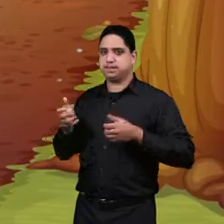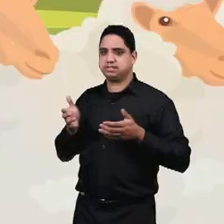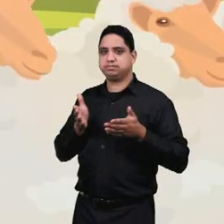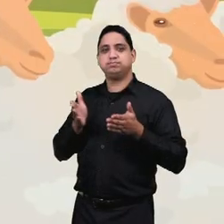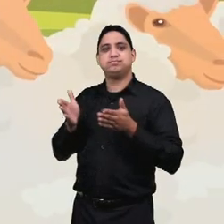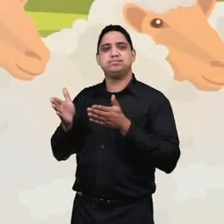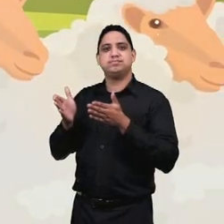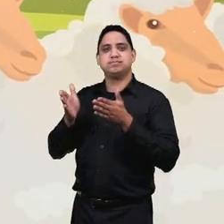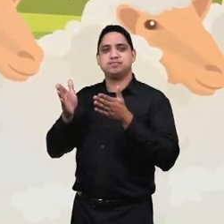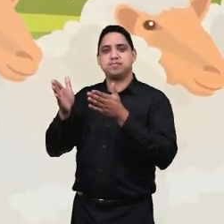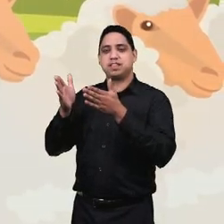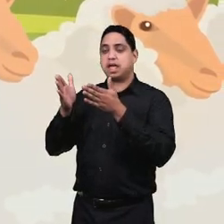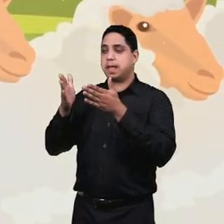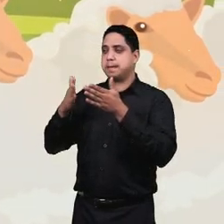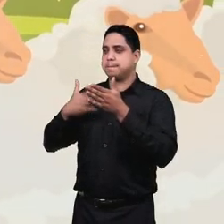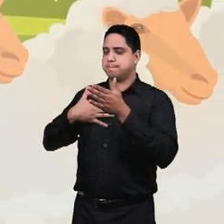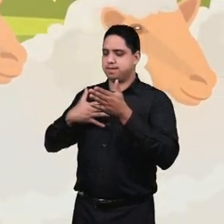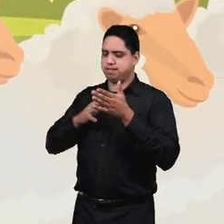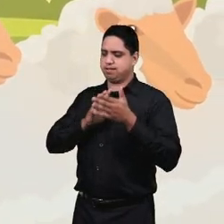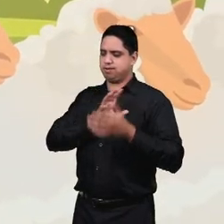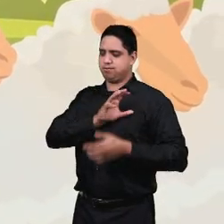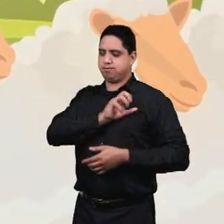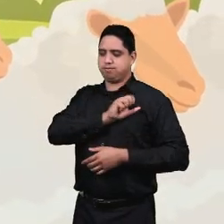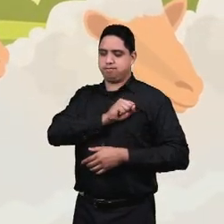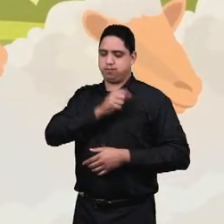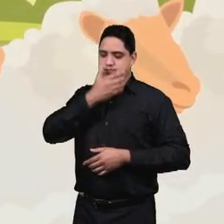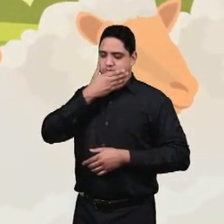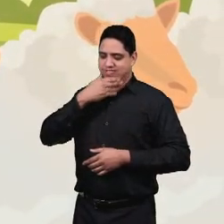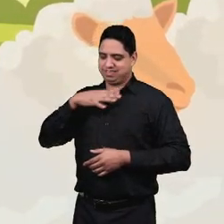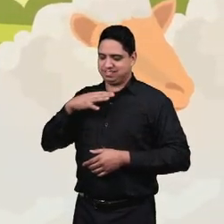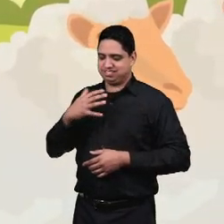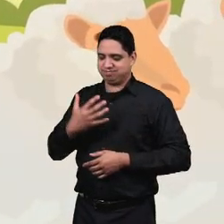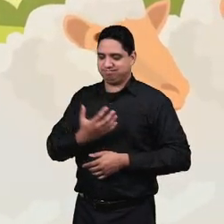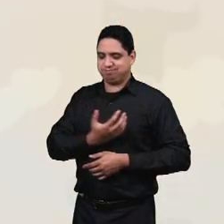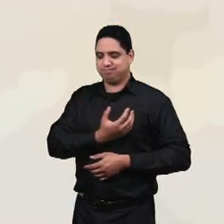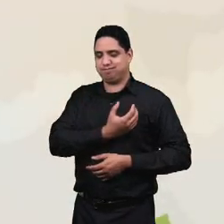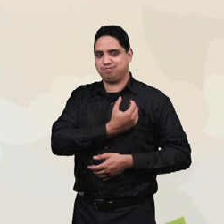andar, é meu amado Salvador,